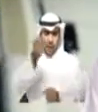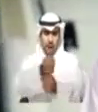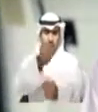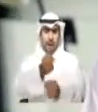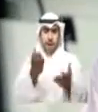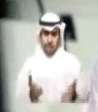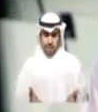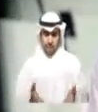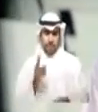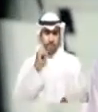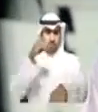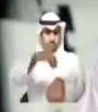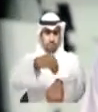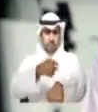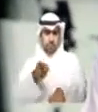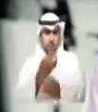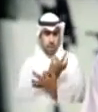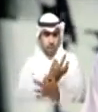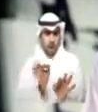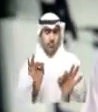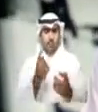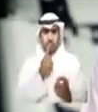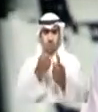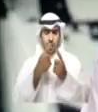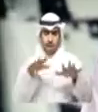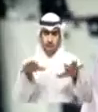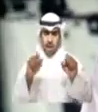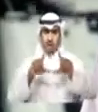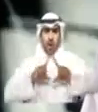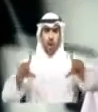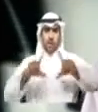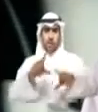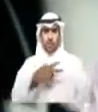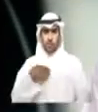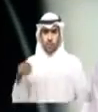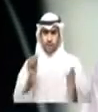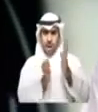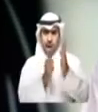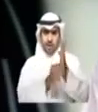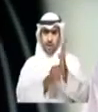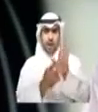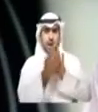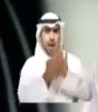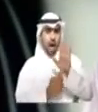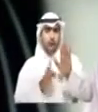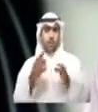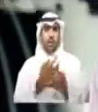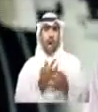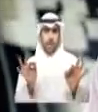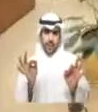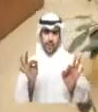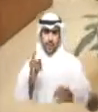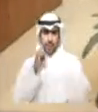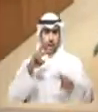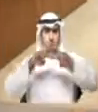وتكليفات المجلس لها. وفيما ناقشت لجنة شؤون الإسكان مجموعة من الاقتراحات بقوانين في شأن الرعاية السكنية، بحثت